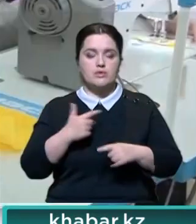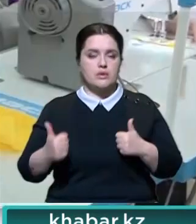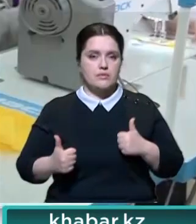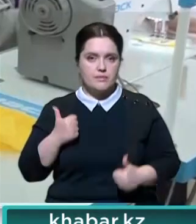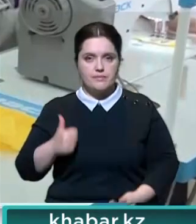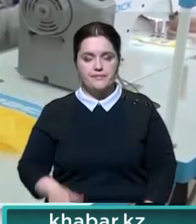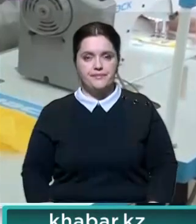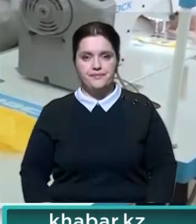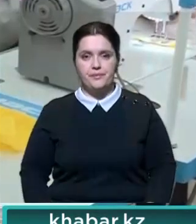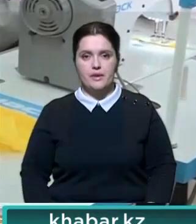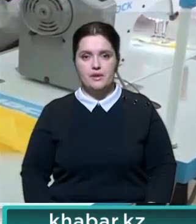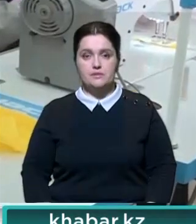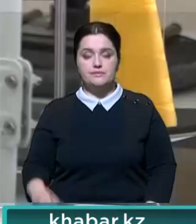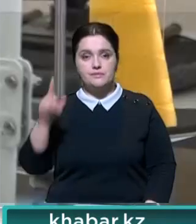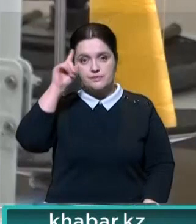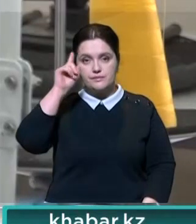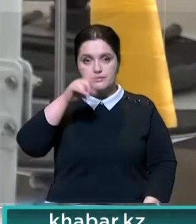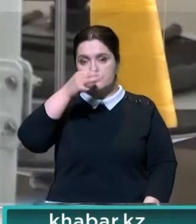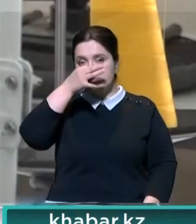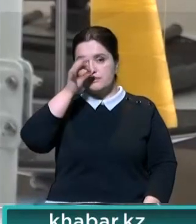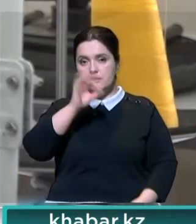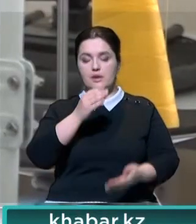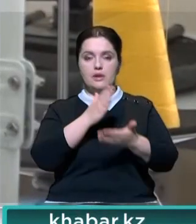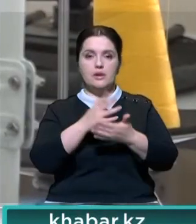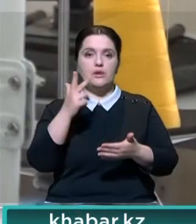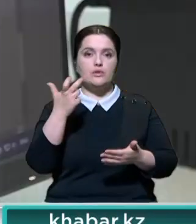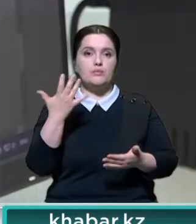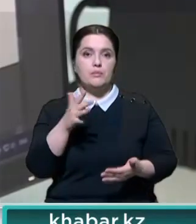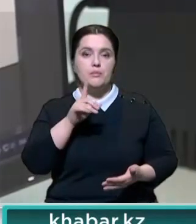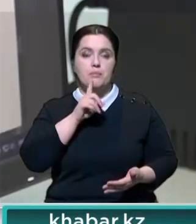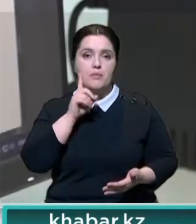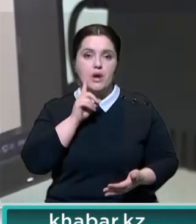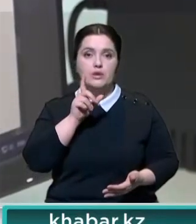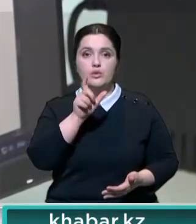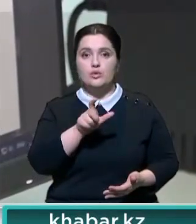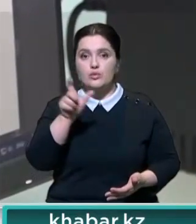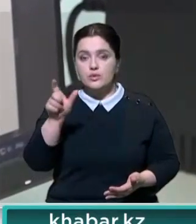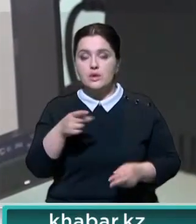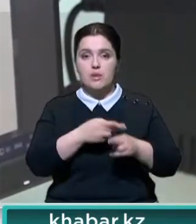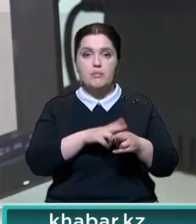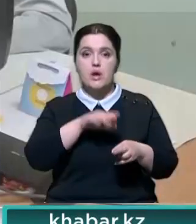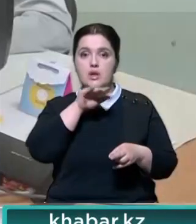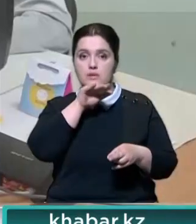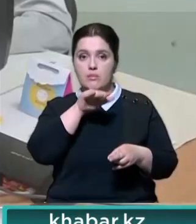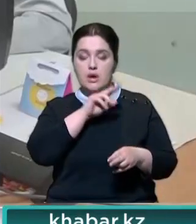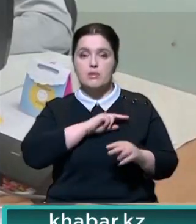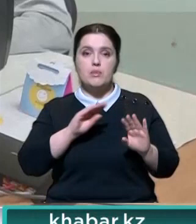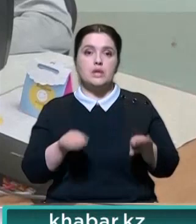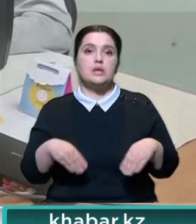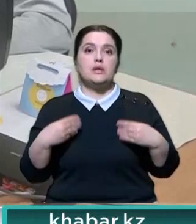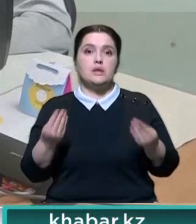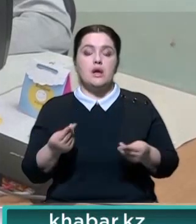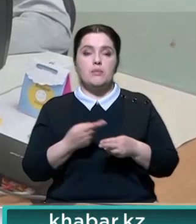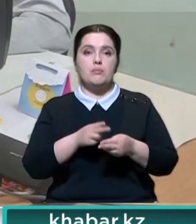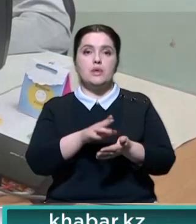горжусь. Свои умения и навыки демонстрируют больше 350 молодых людей. В качестве экспертов потенциальные работодатели. В